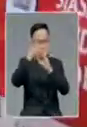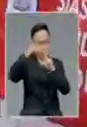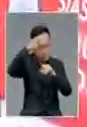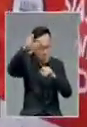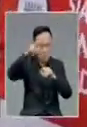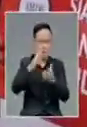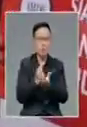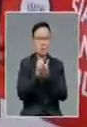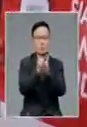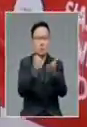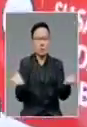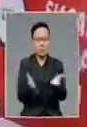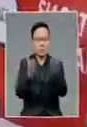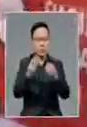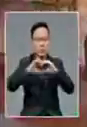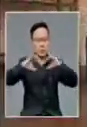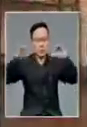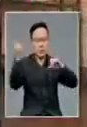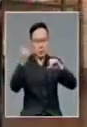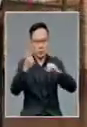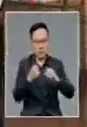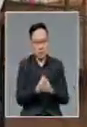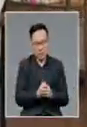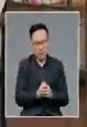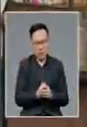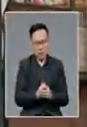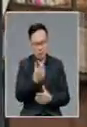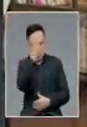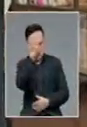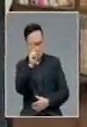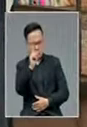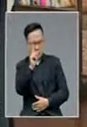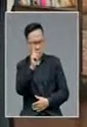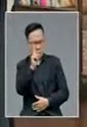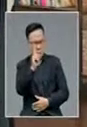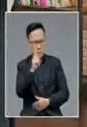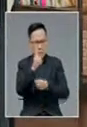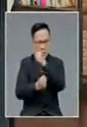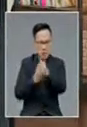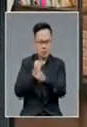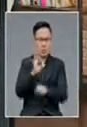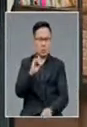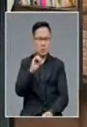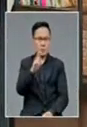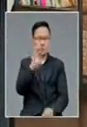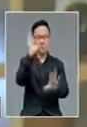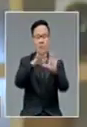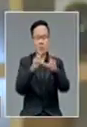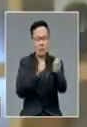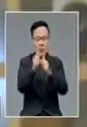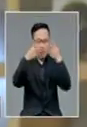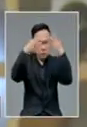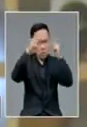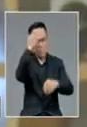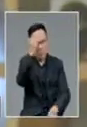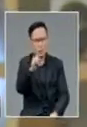ย่างเหนียวแน่นค่ะคือหลายคนอาจจะสงสัยดิฉันมั่นใจว่าคุณแนนคุณเอกสงสัยแน่นอนอายุ92ปีไปชิงตำแหน่งนายก